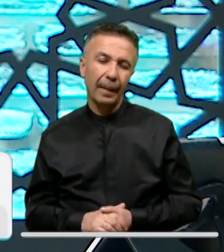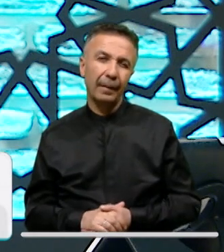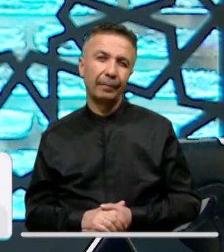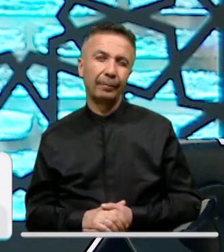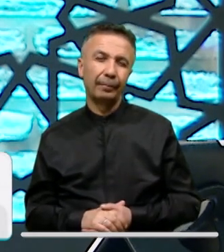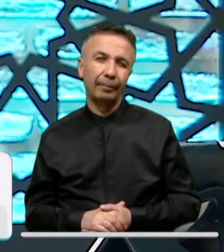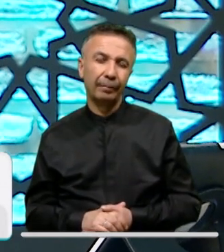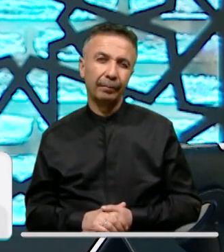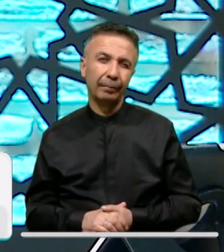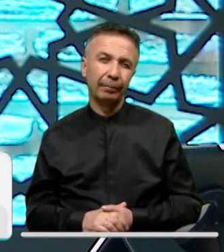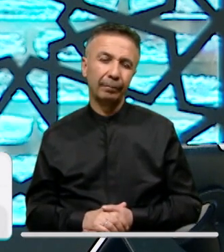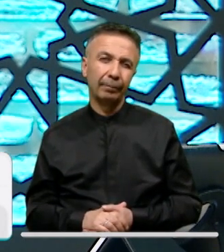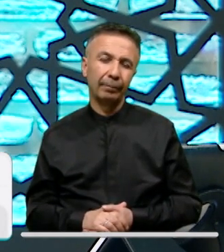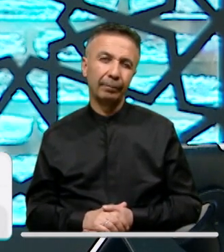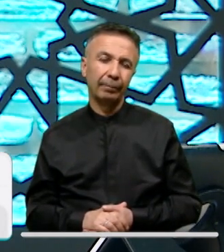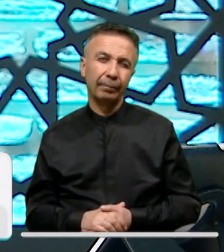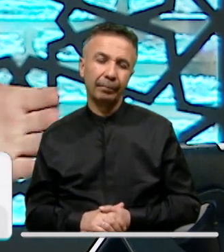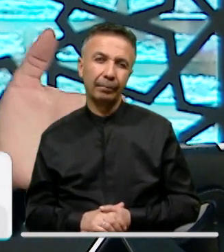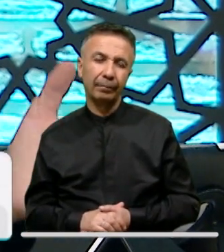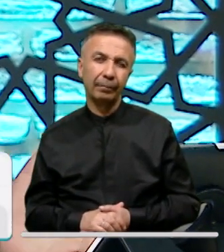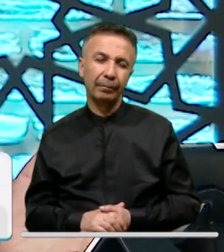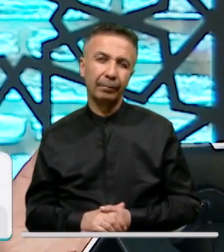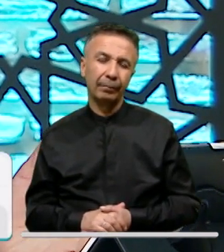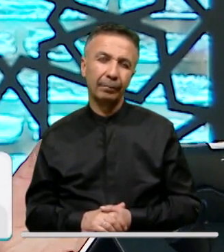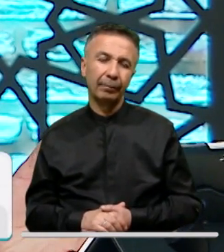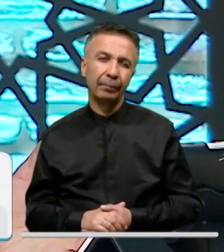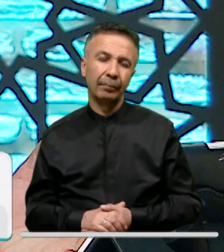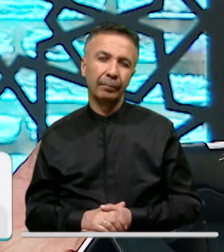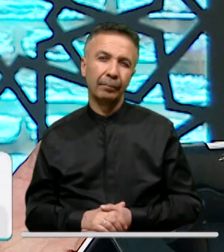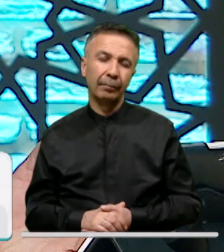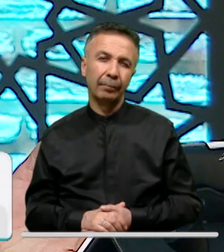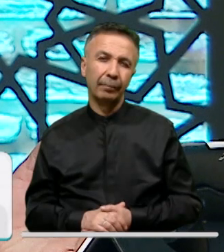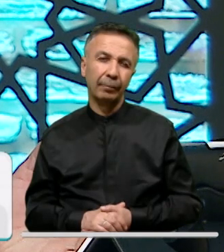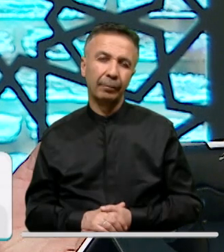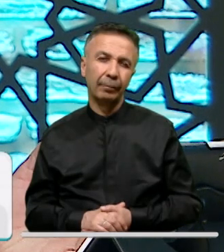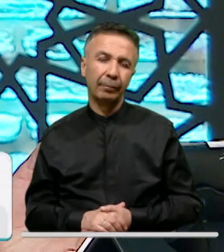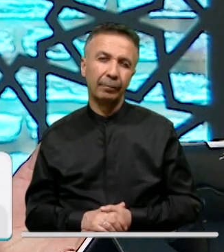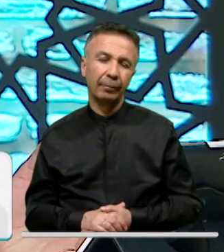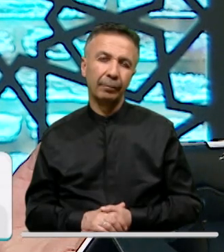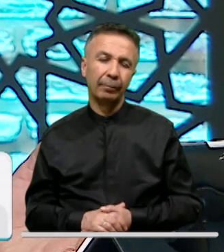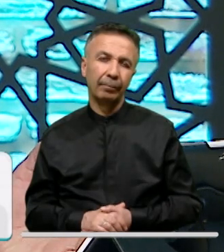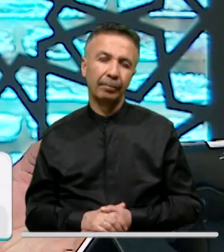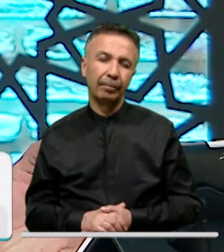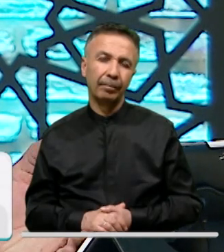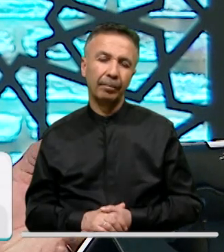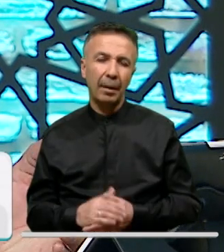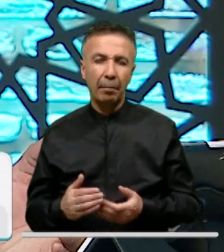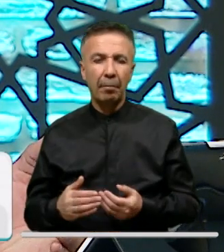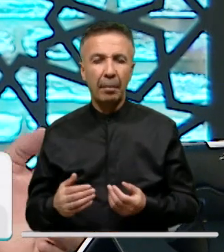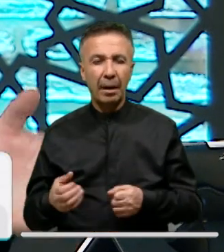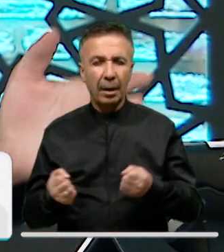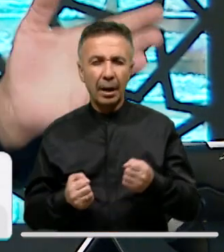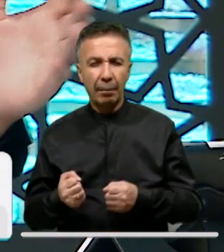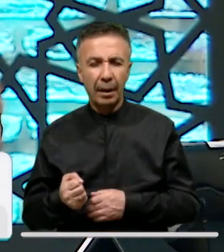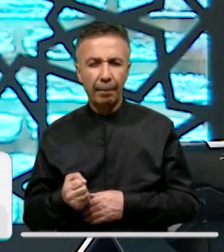arabalarda, otomobillerde şey var ya. Değer kaybı. Değer ver. Benim arabamın hatasız, boyasız, tramersiz diyor mesela. Şimdi Şerife Hanım diyecek ki ya